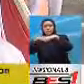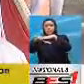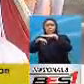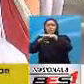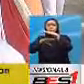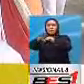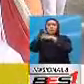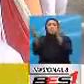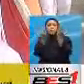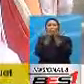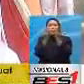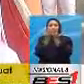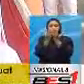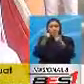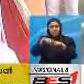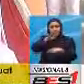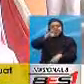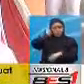from the